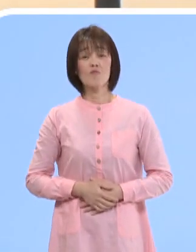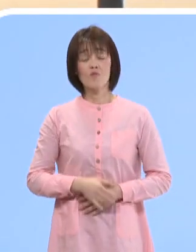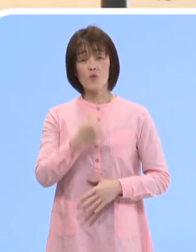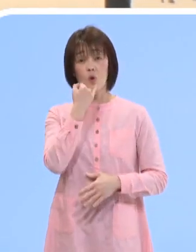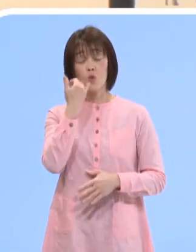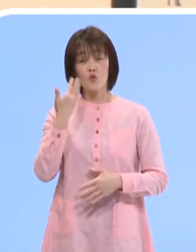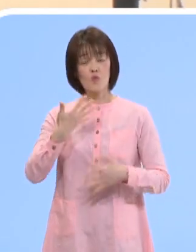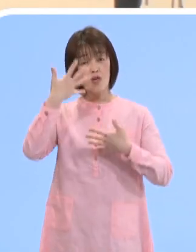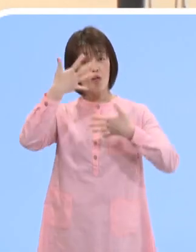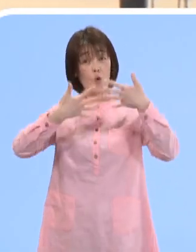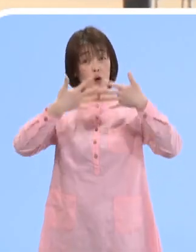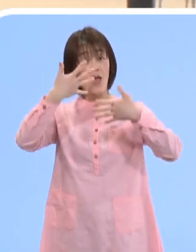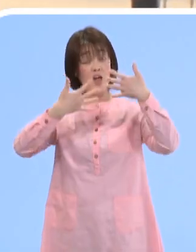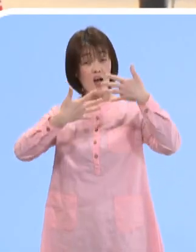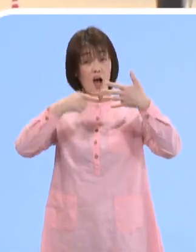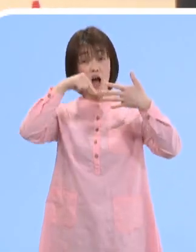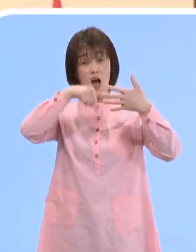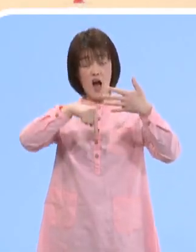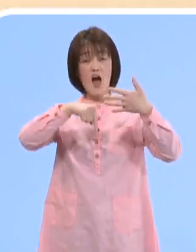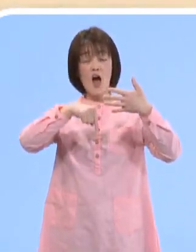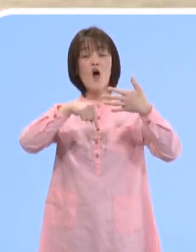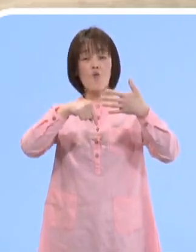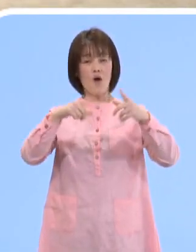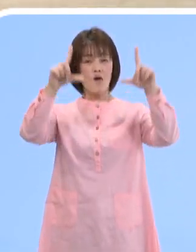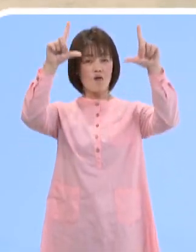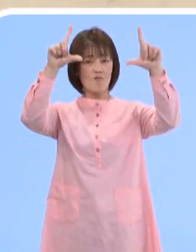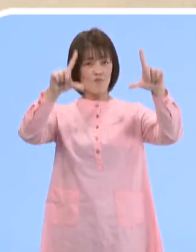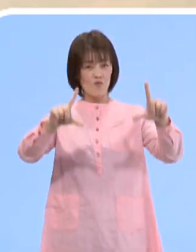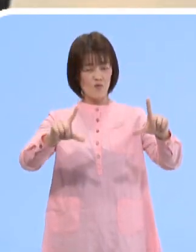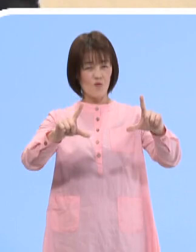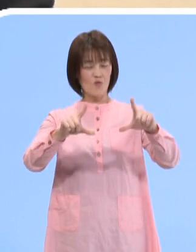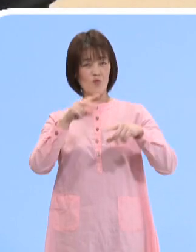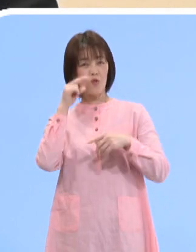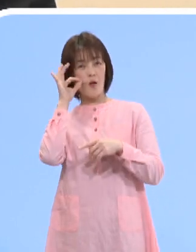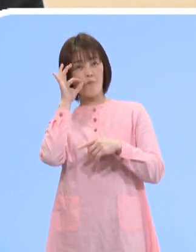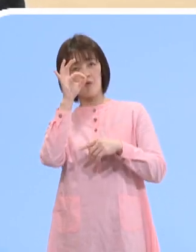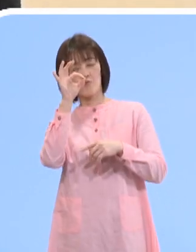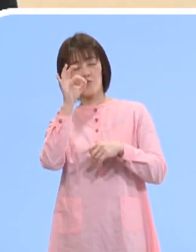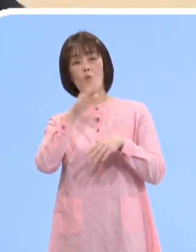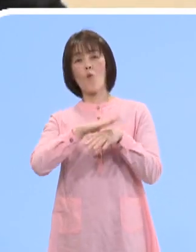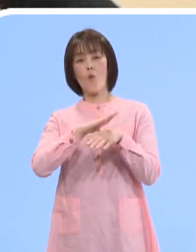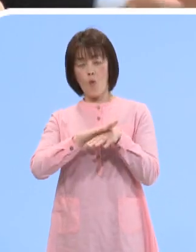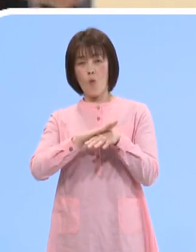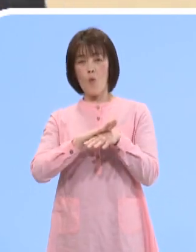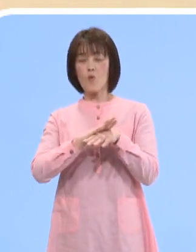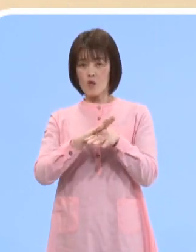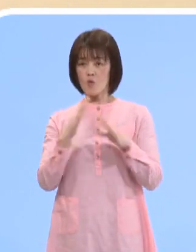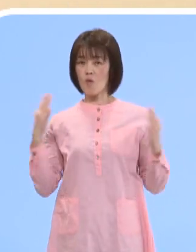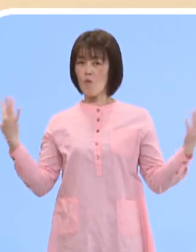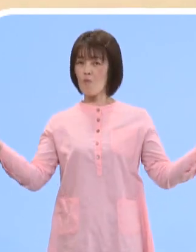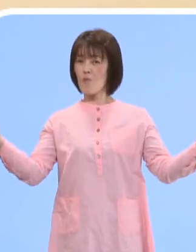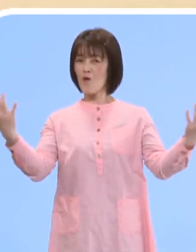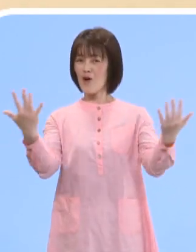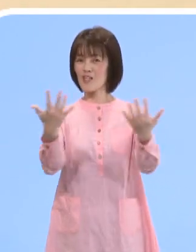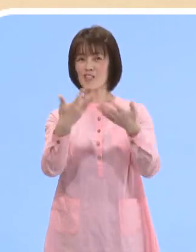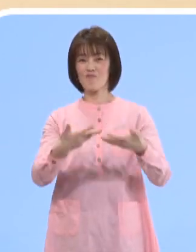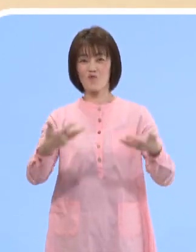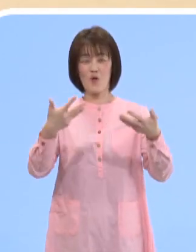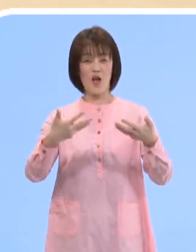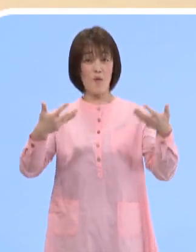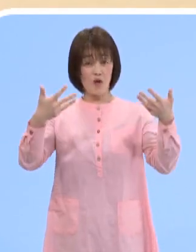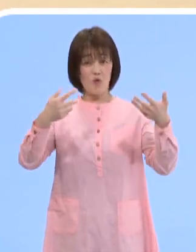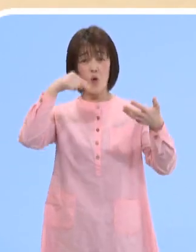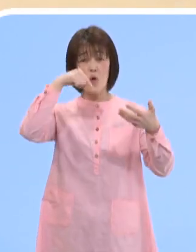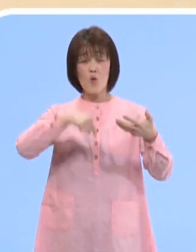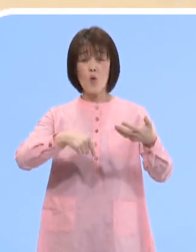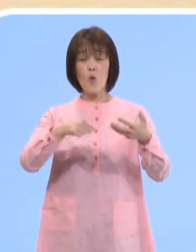海の映画館はもう本当にもうこう自然の中にスクリーンを浮かべてるだけなんですけども、はい、その周りがどんどん賑やかになっていって、あ、まあ、この大